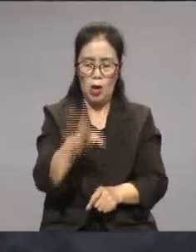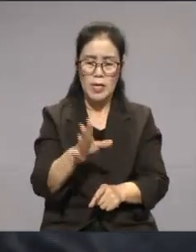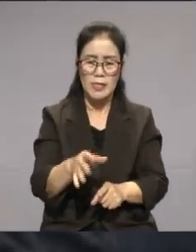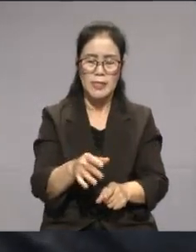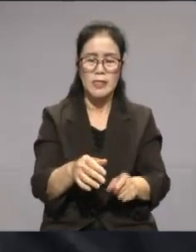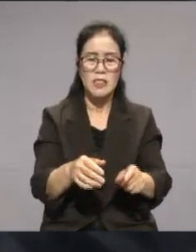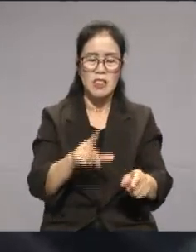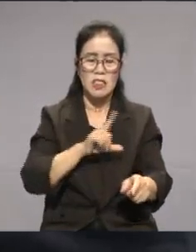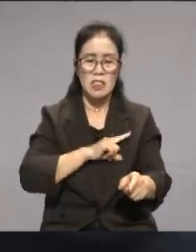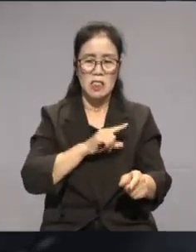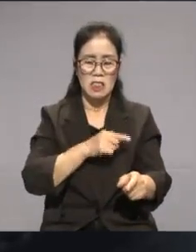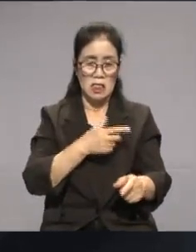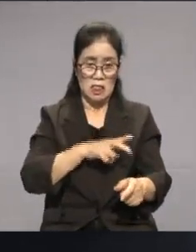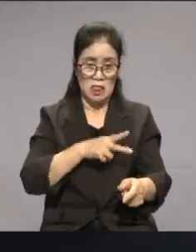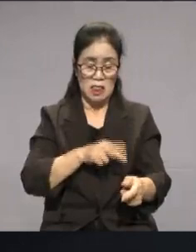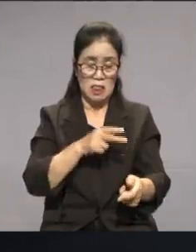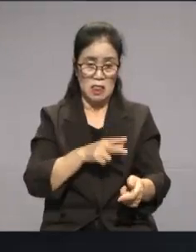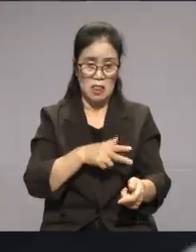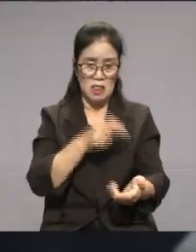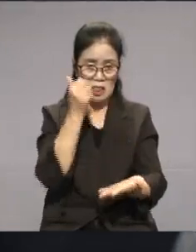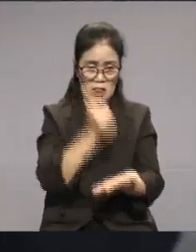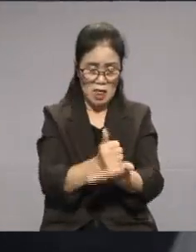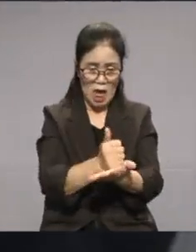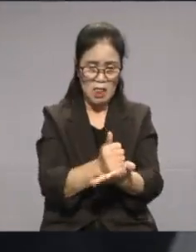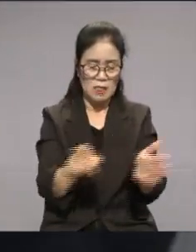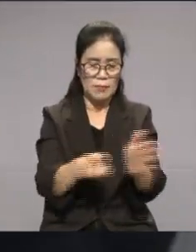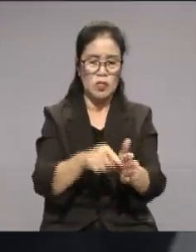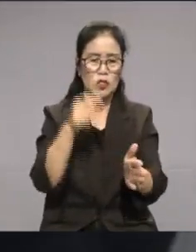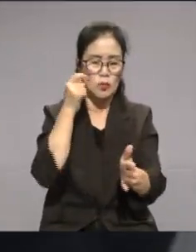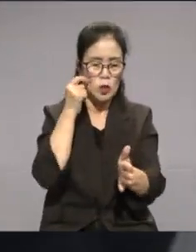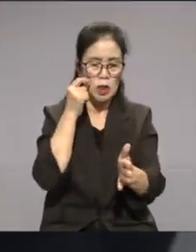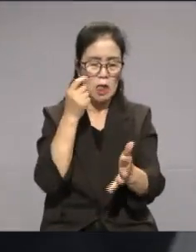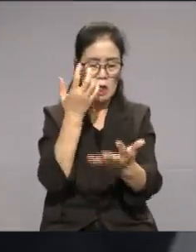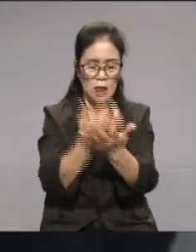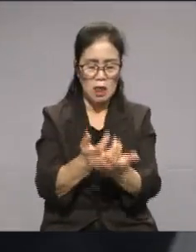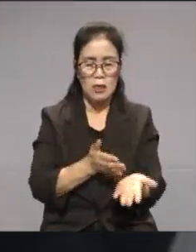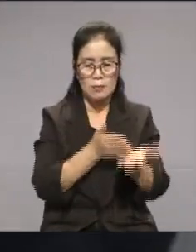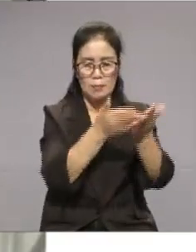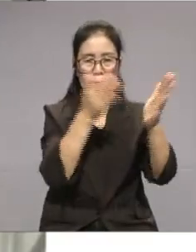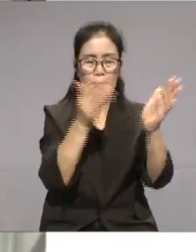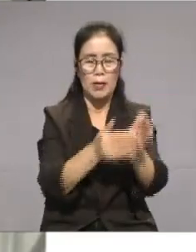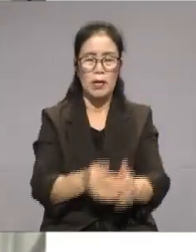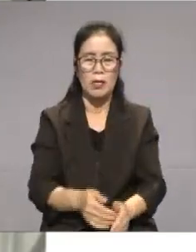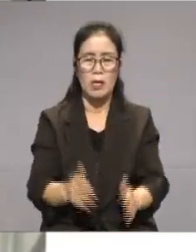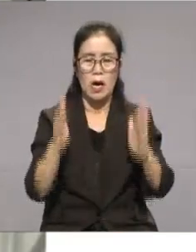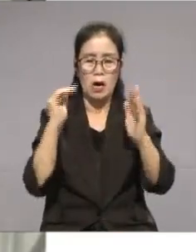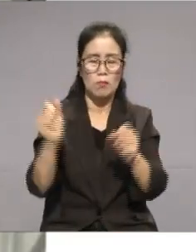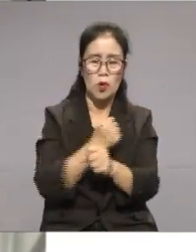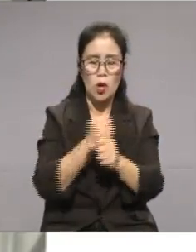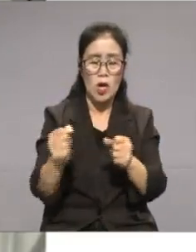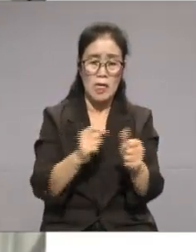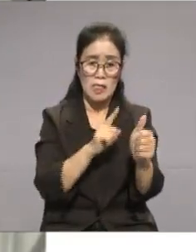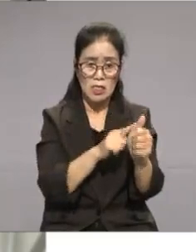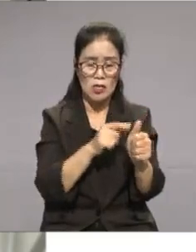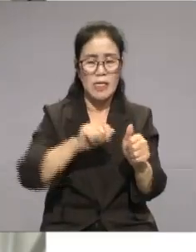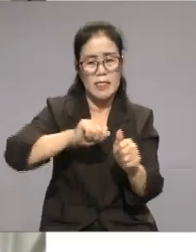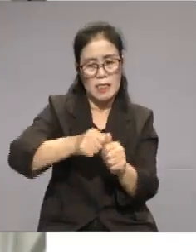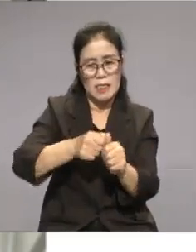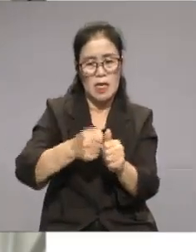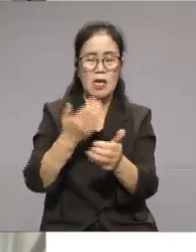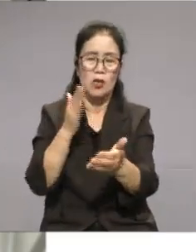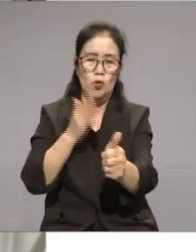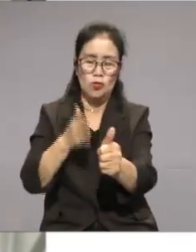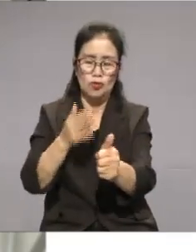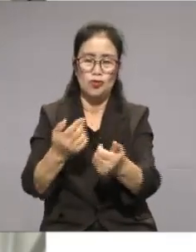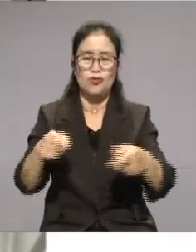이덕수 의장의 불신임 한넬 의회 사무국에 제출했다고 밝혔습니다 학폭 연루 해당 시의원의 징계 요구안도